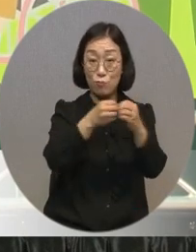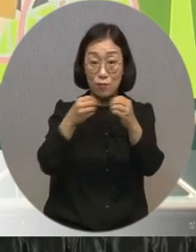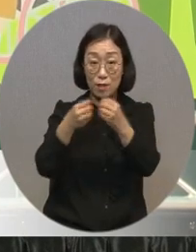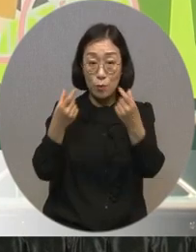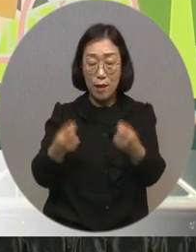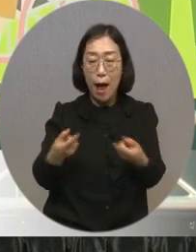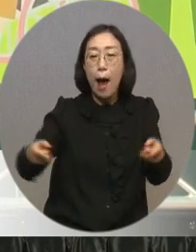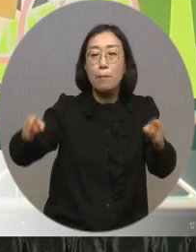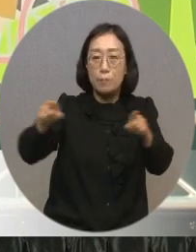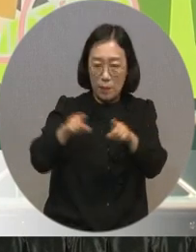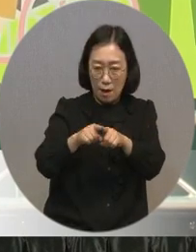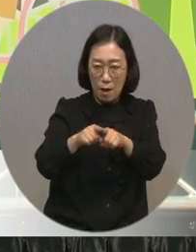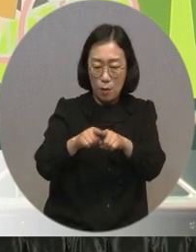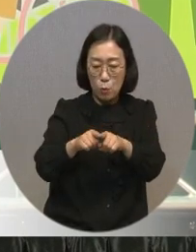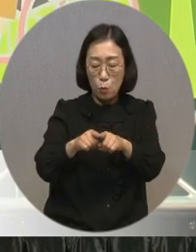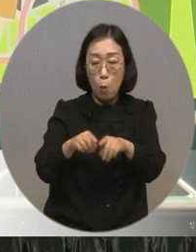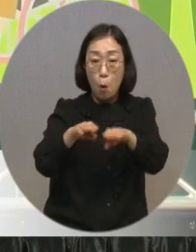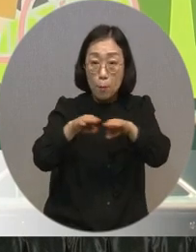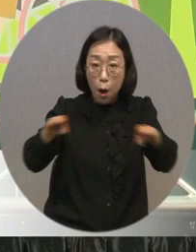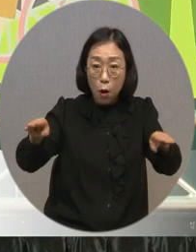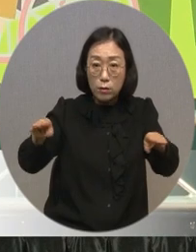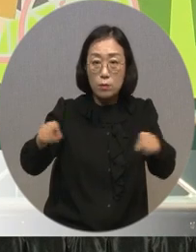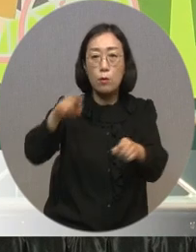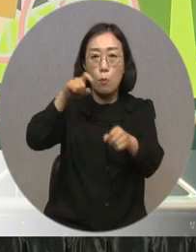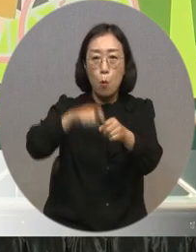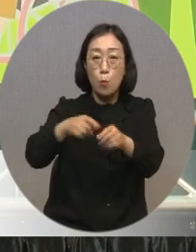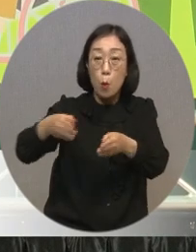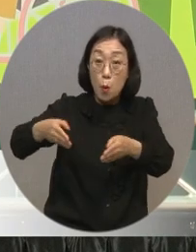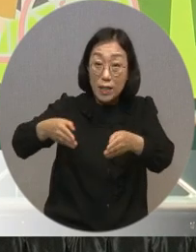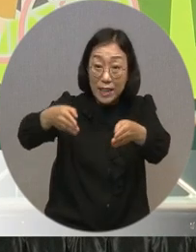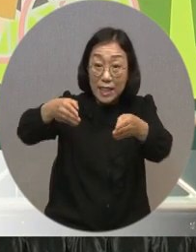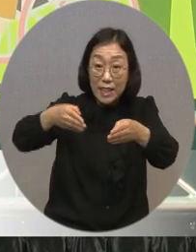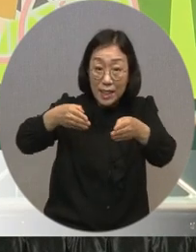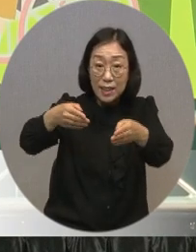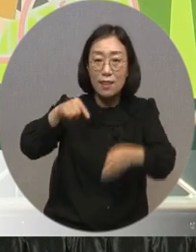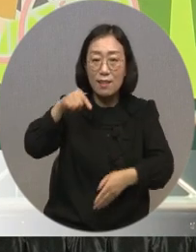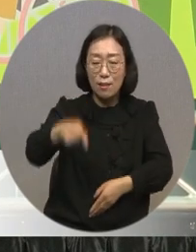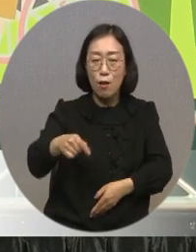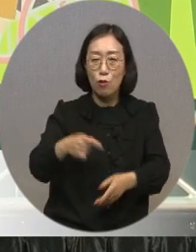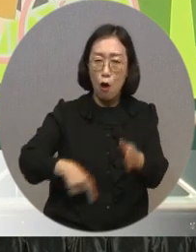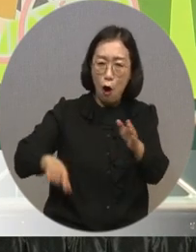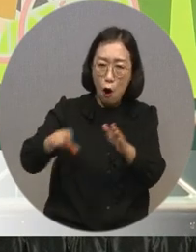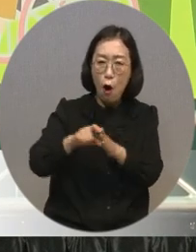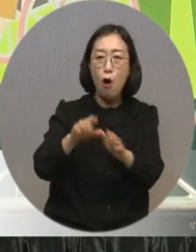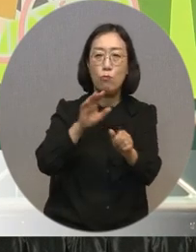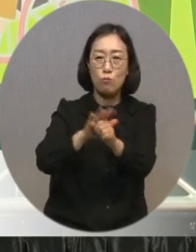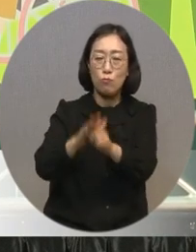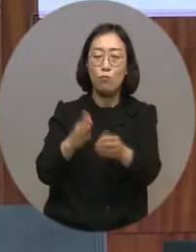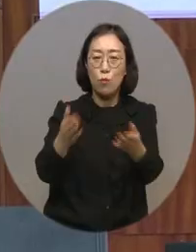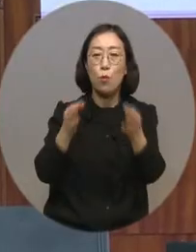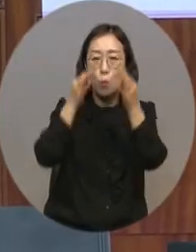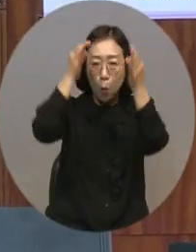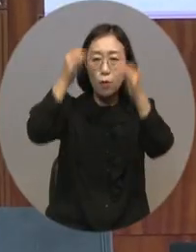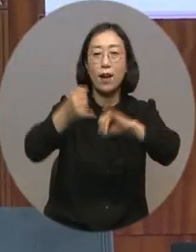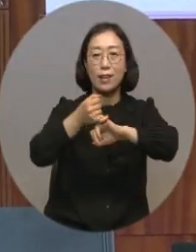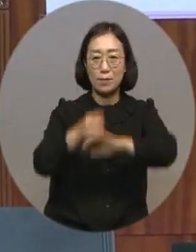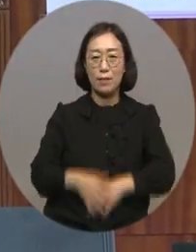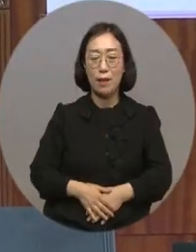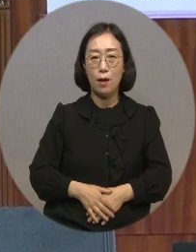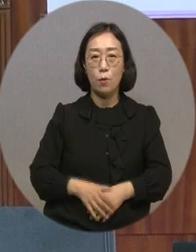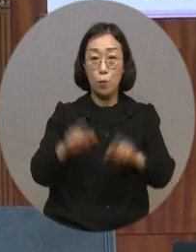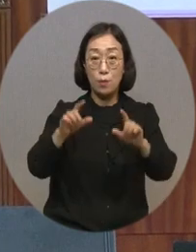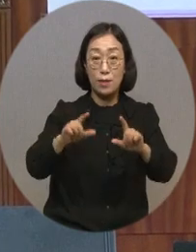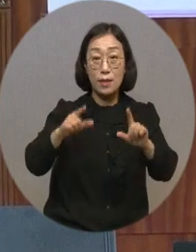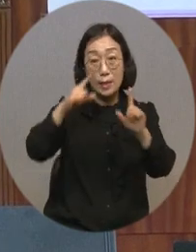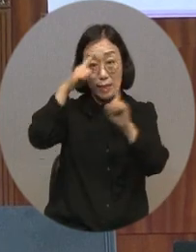길, 평등으로 향하는 길을 위해서 도에서도 더 열심히 노력하겠습니다. 이번